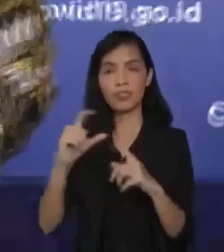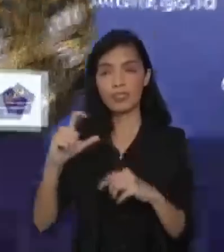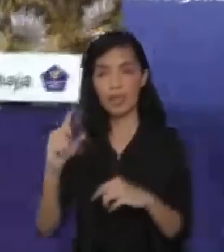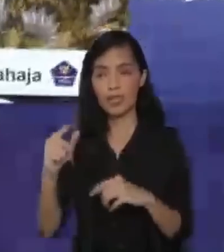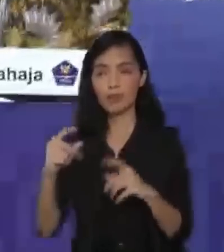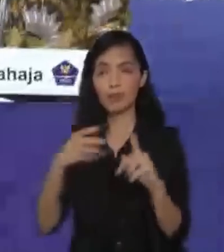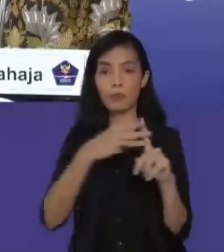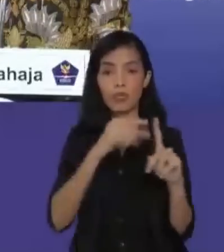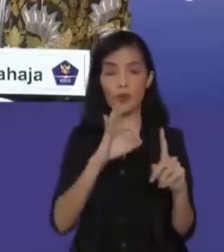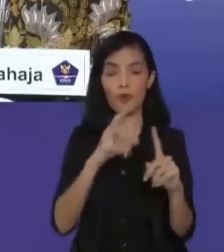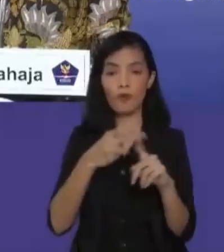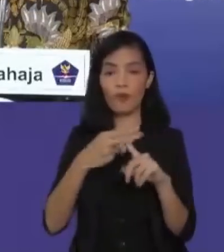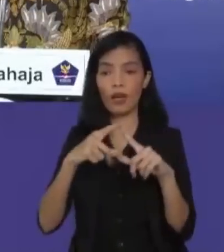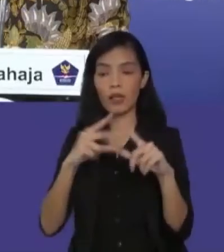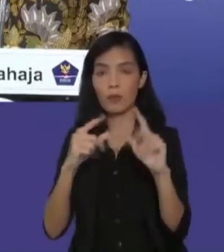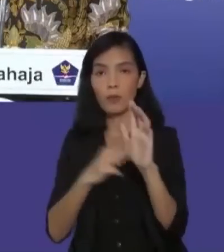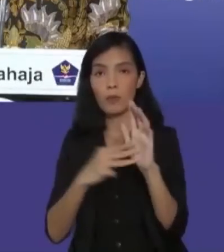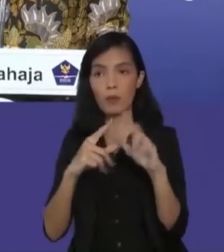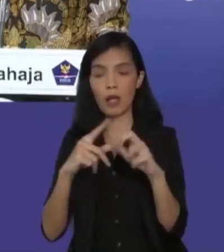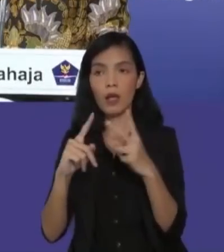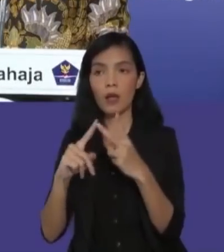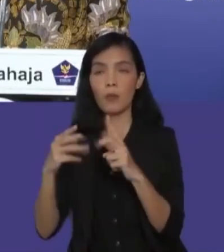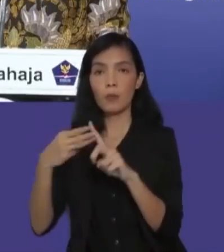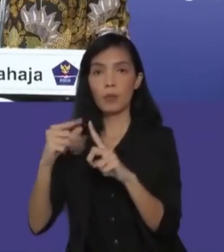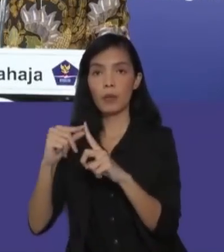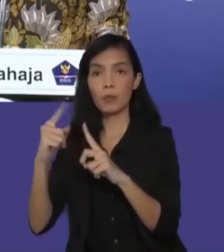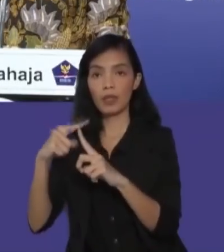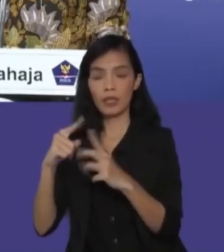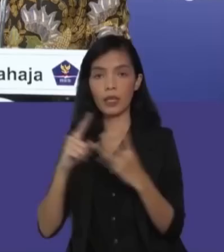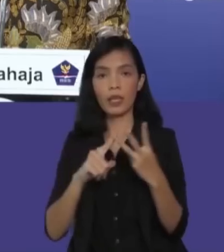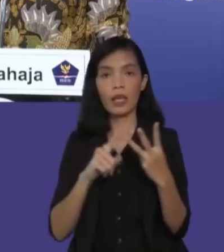Bio Farma dan startup Nusantik,